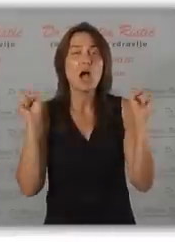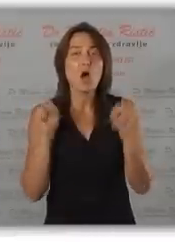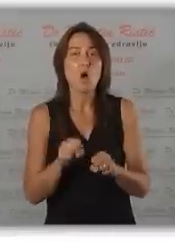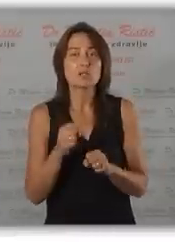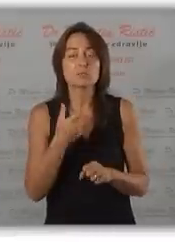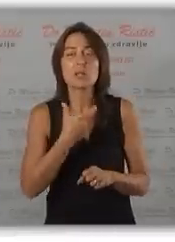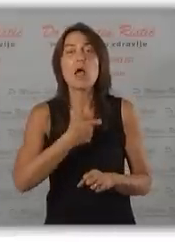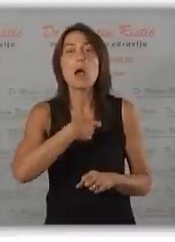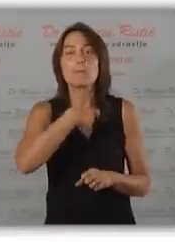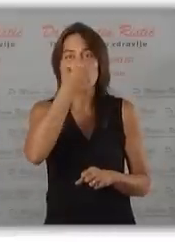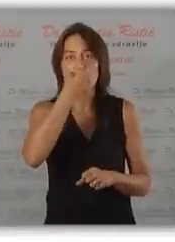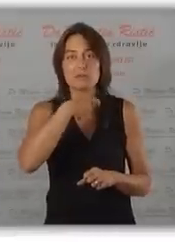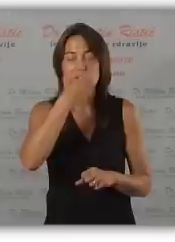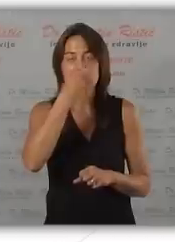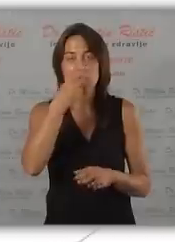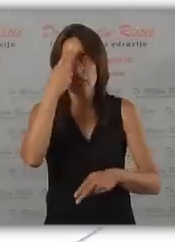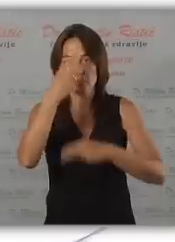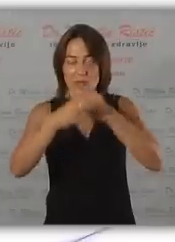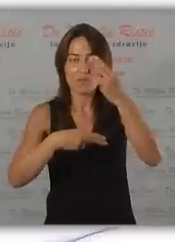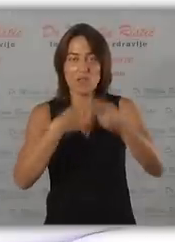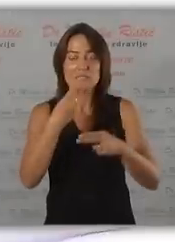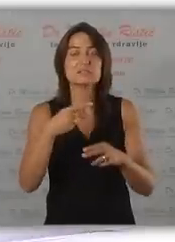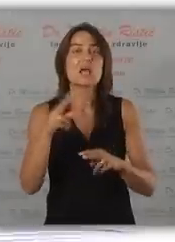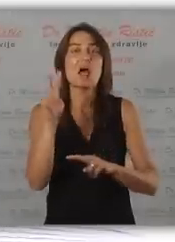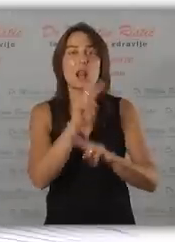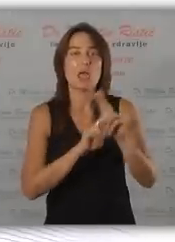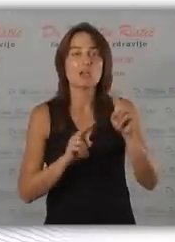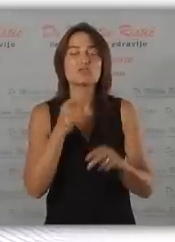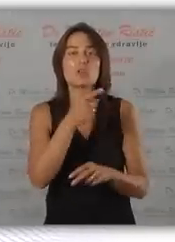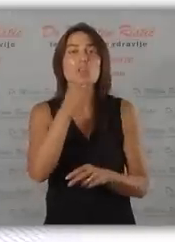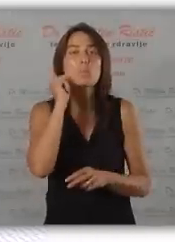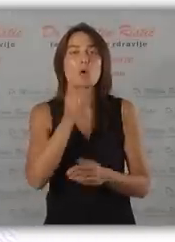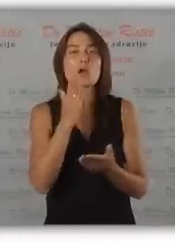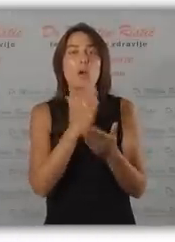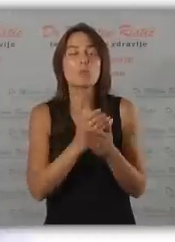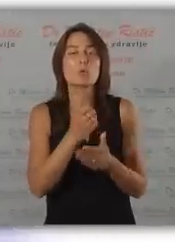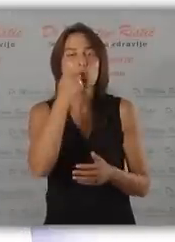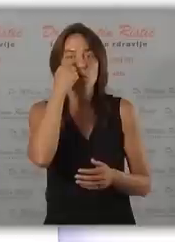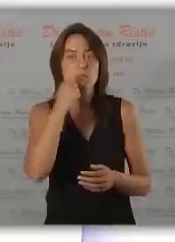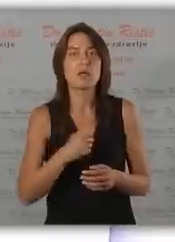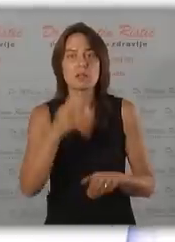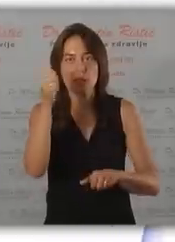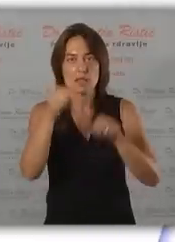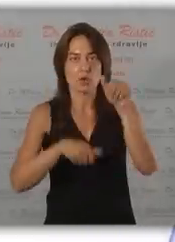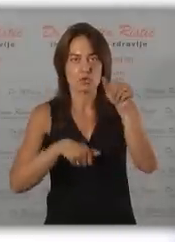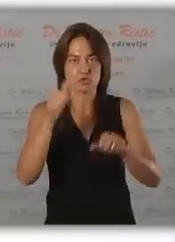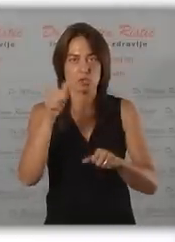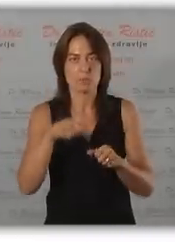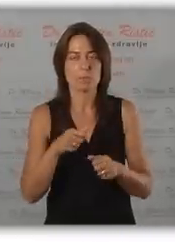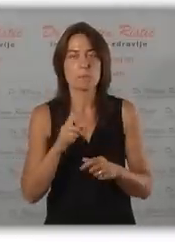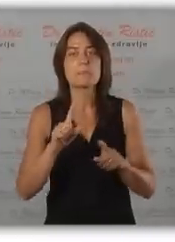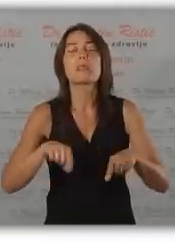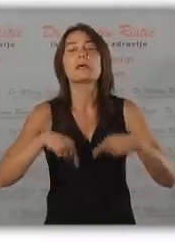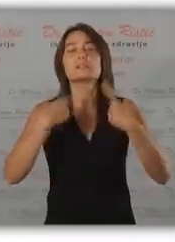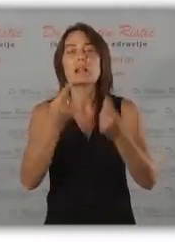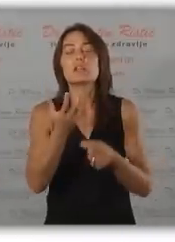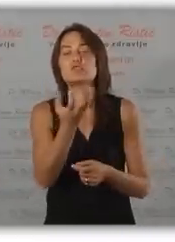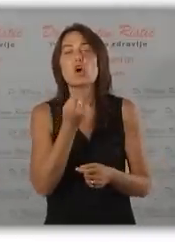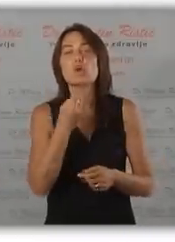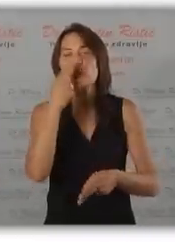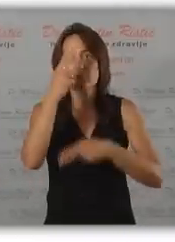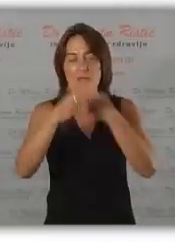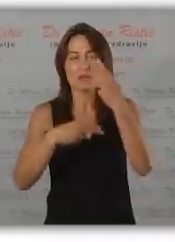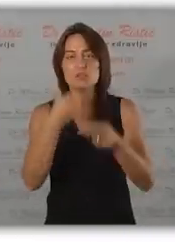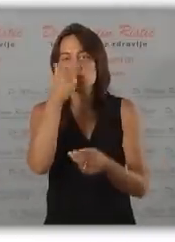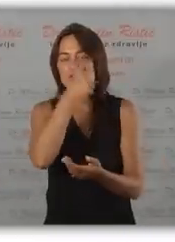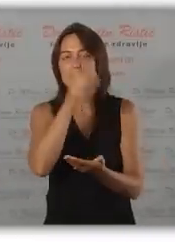obavi neka ozbiljna protetska intervencija, lečenje, onda oni moraju da budu uklonjeni hiruškim putem. Sljedeća